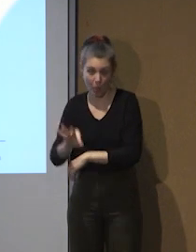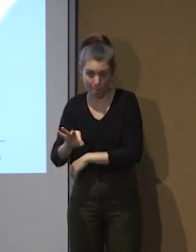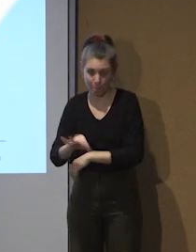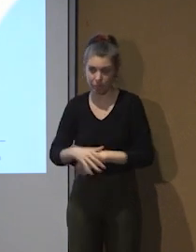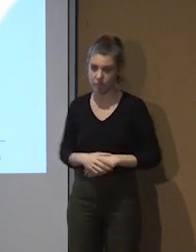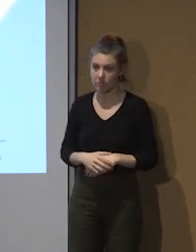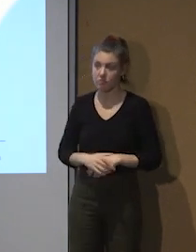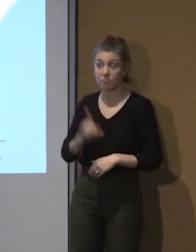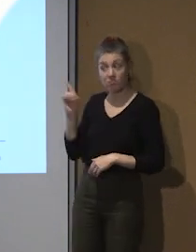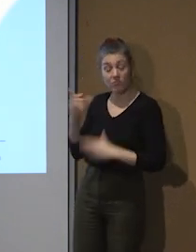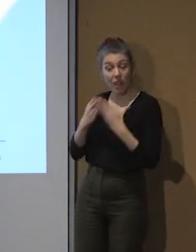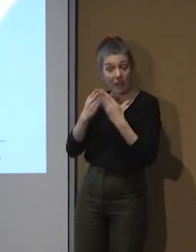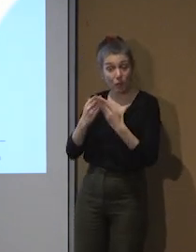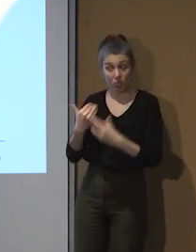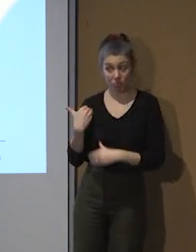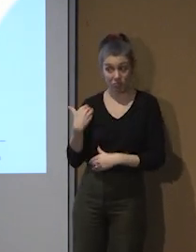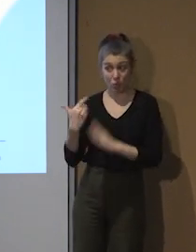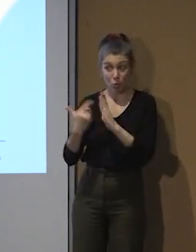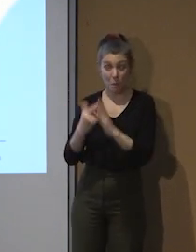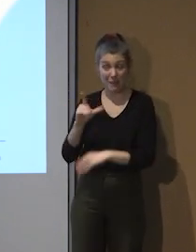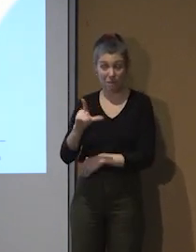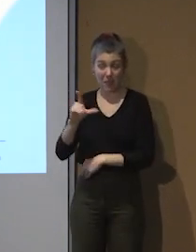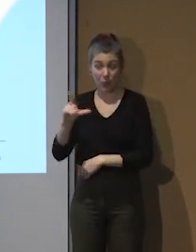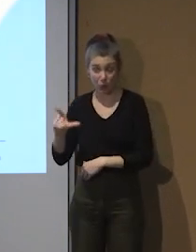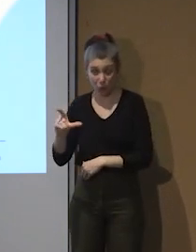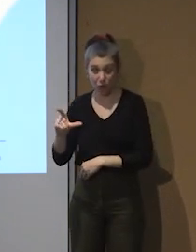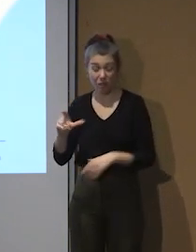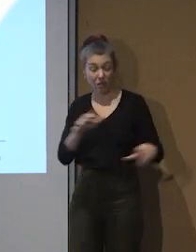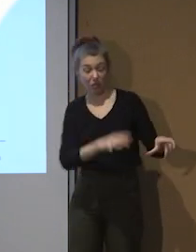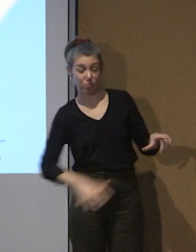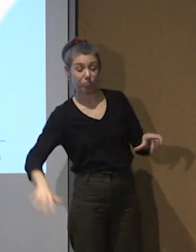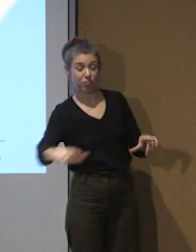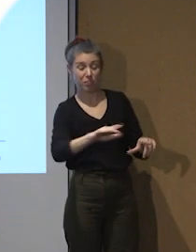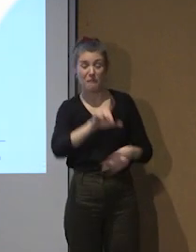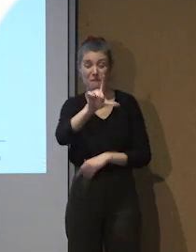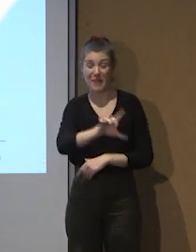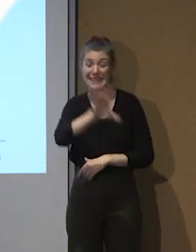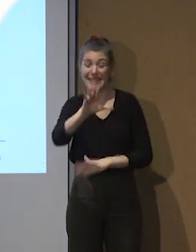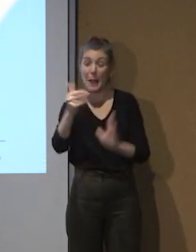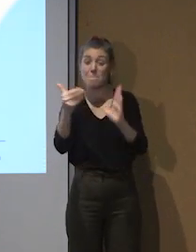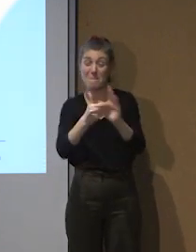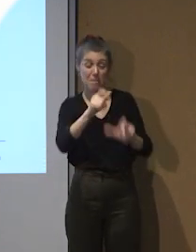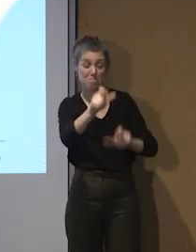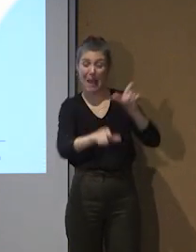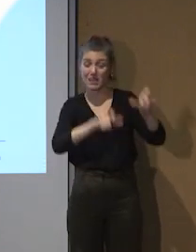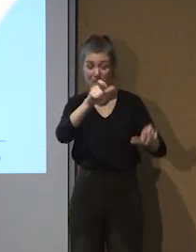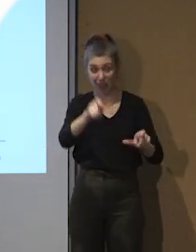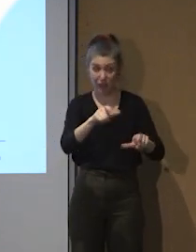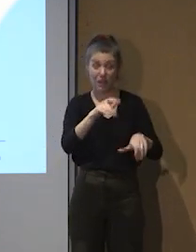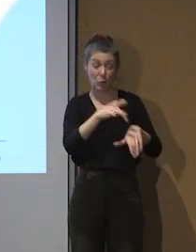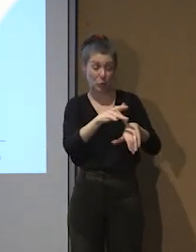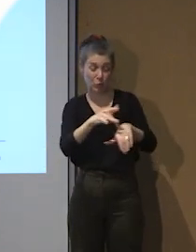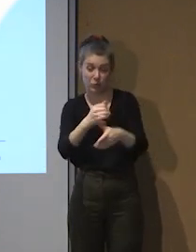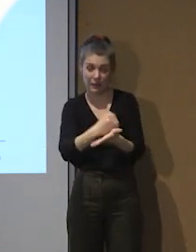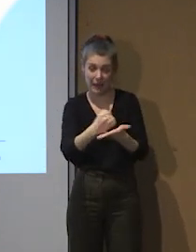qui date de 2022, donc qui reste assez récente, qui a été menée auprès de 25 000 participants, donc quand même une étude à grande échelle. Et ces participants ne